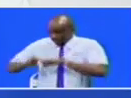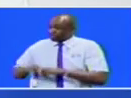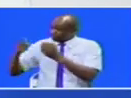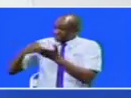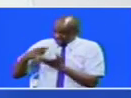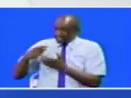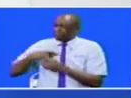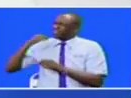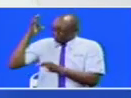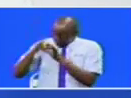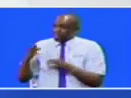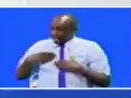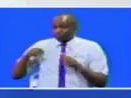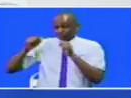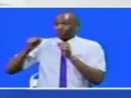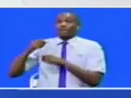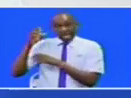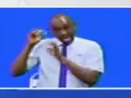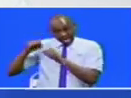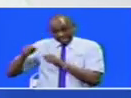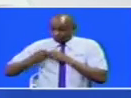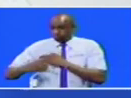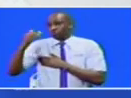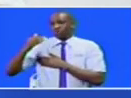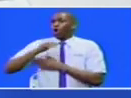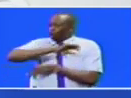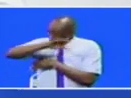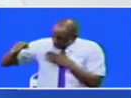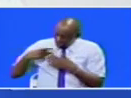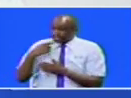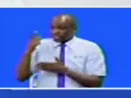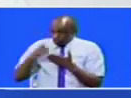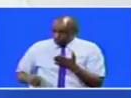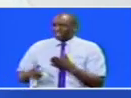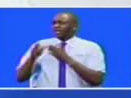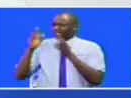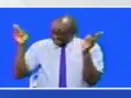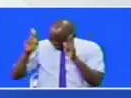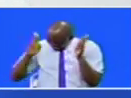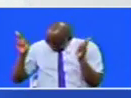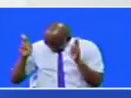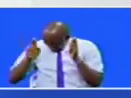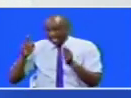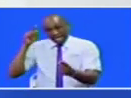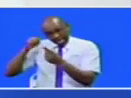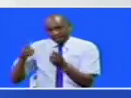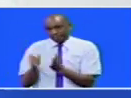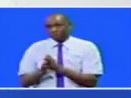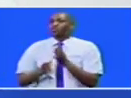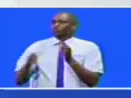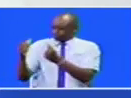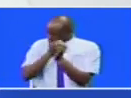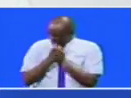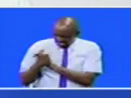Na nina imani kutakuwa na mawiano kwenda mbele, kwa sababu wote wametoa commitment ya kwamba wako na nia ya